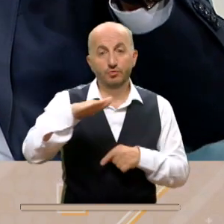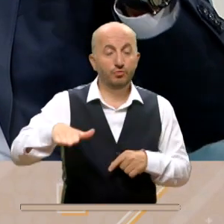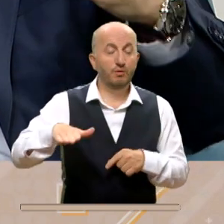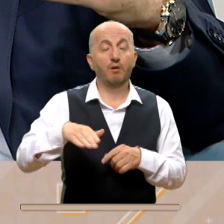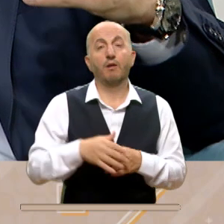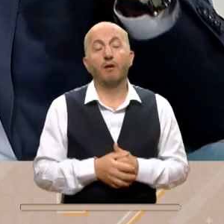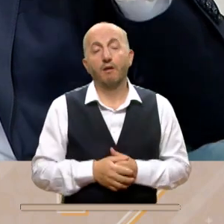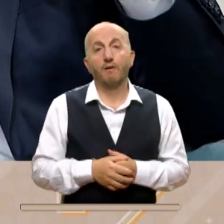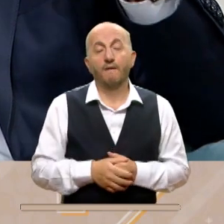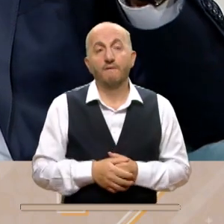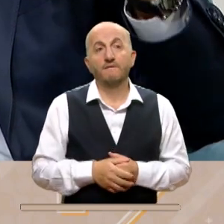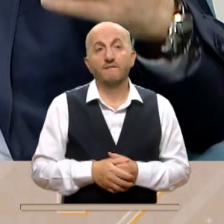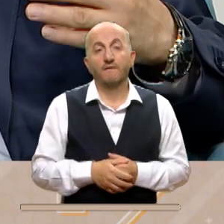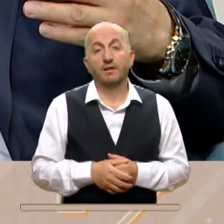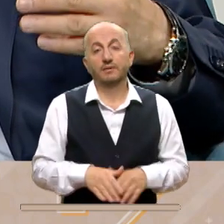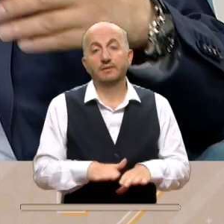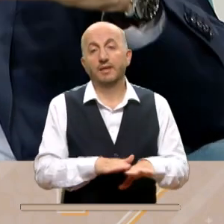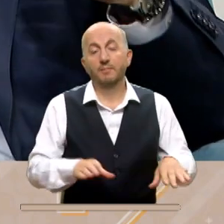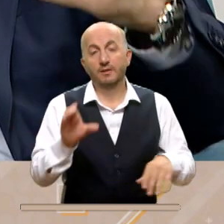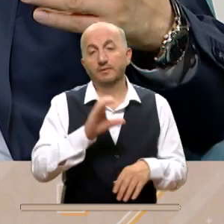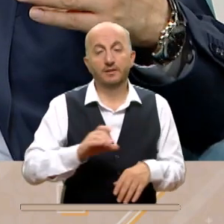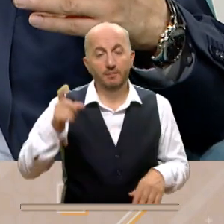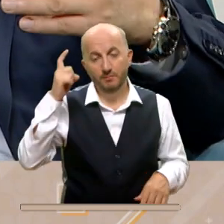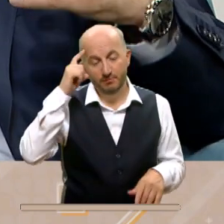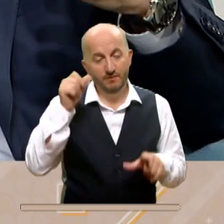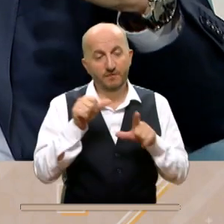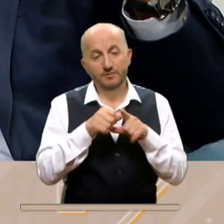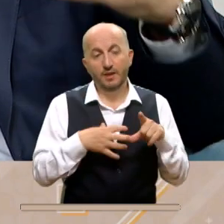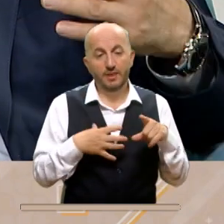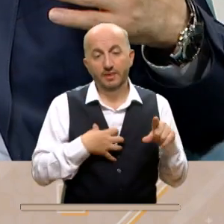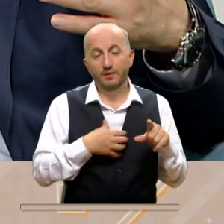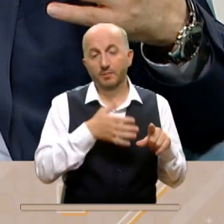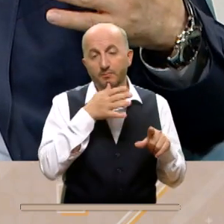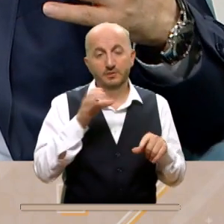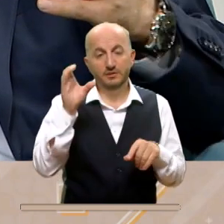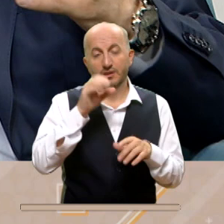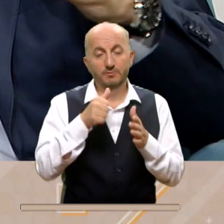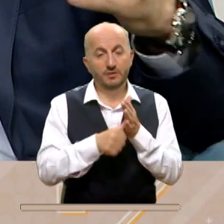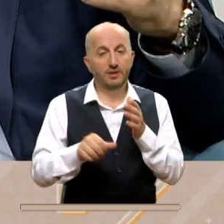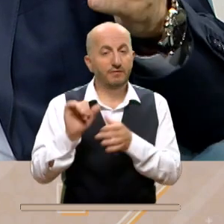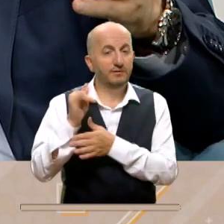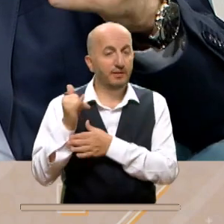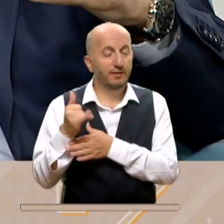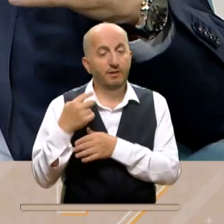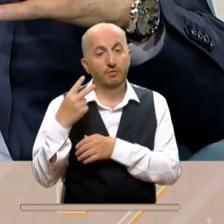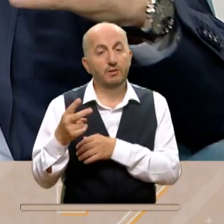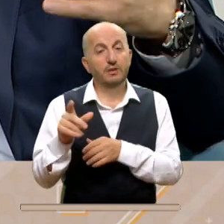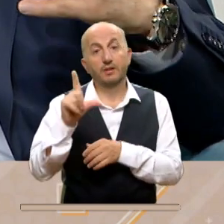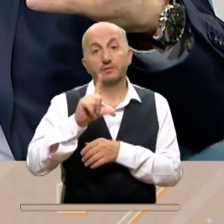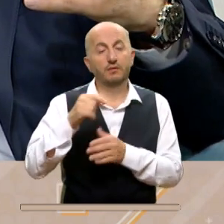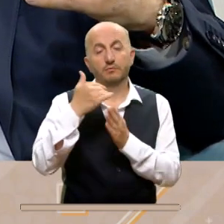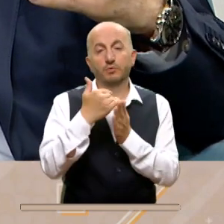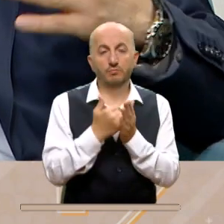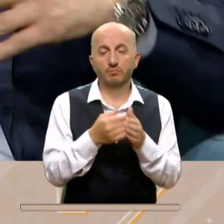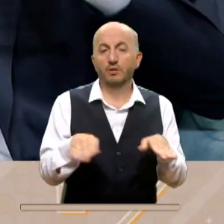bir şekilde temel İslam bilimlerinde, felsefe ve din bilimleri, İslam tarihi ve sanatlarına yönelik lisans programlarıyla